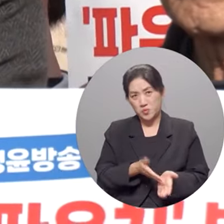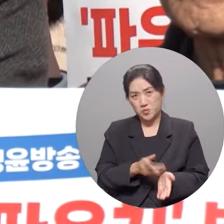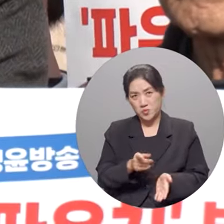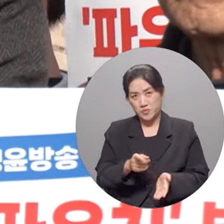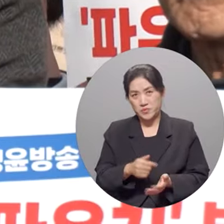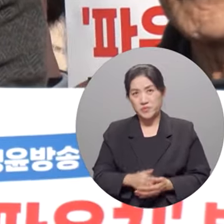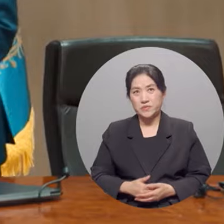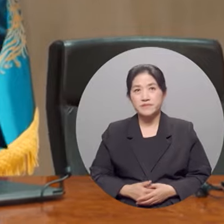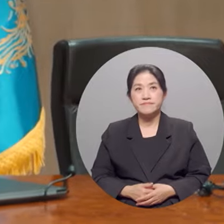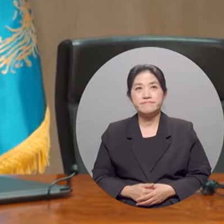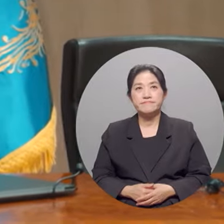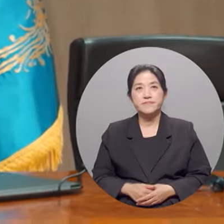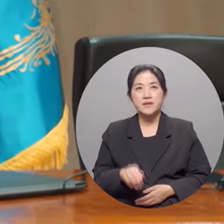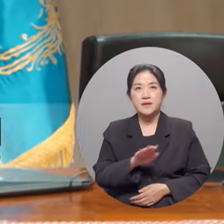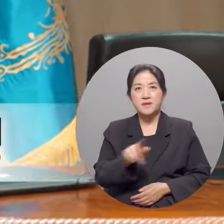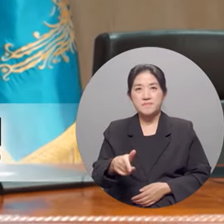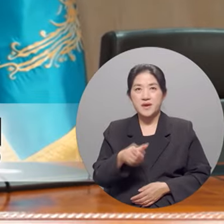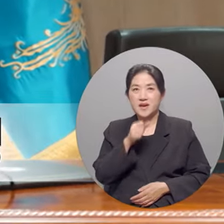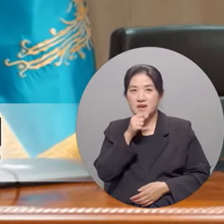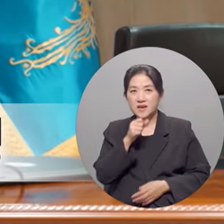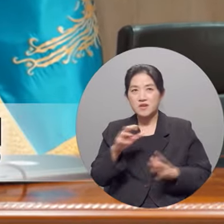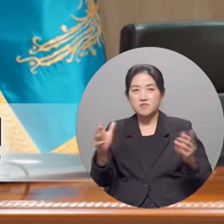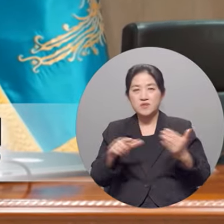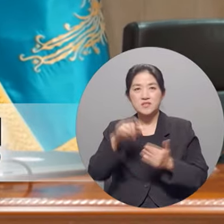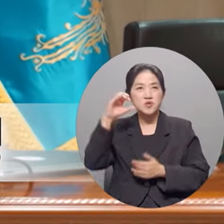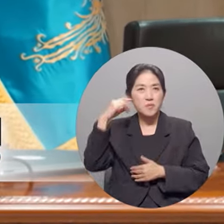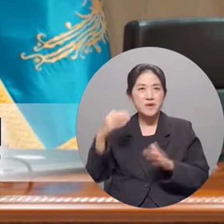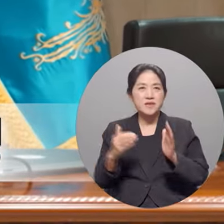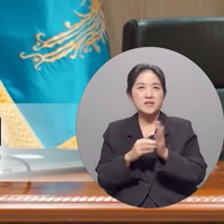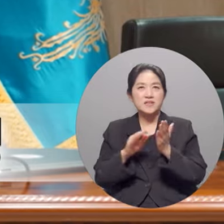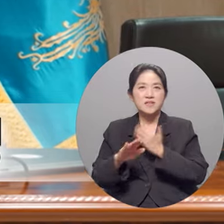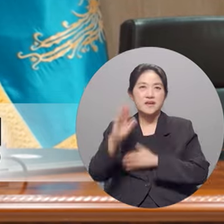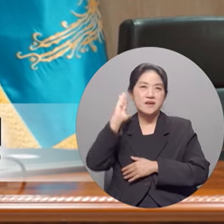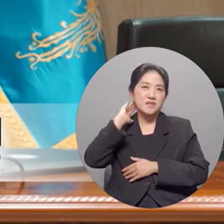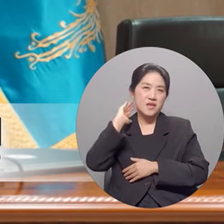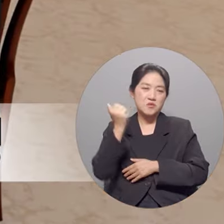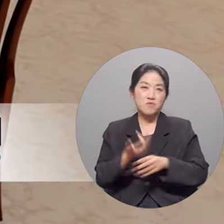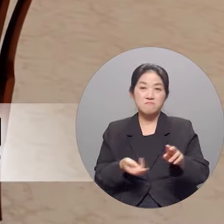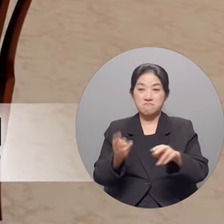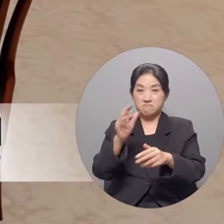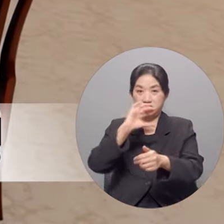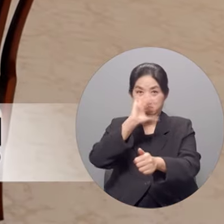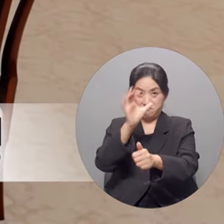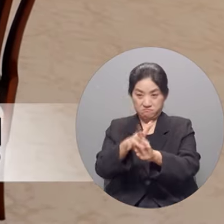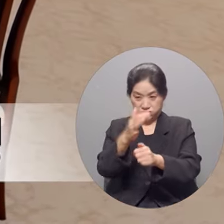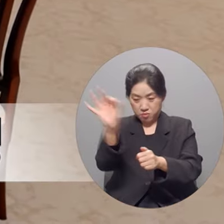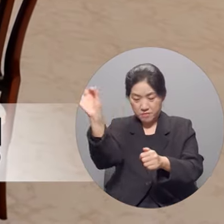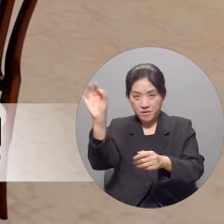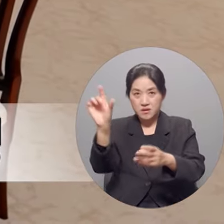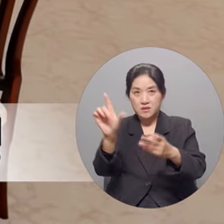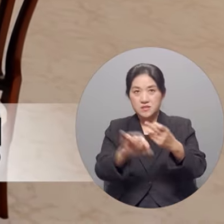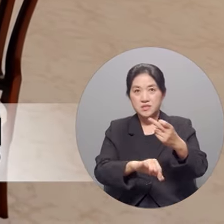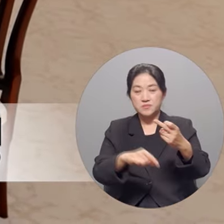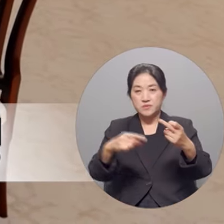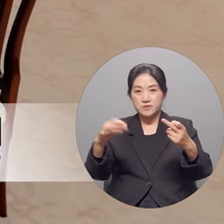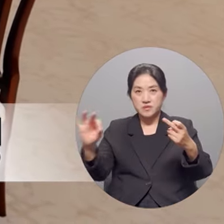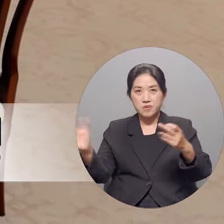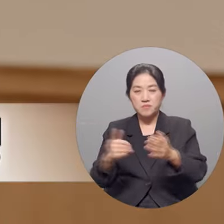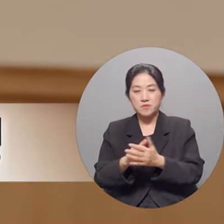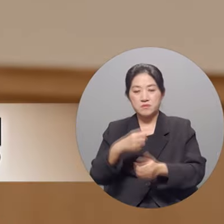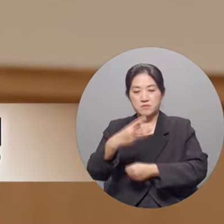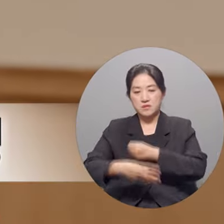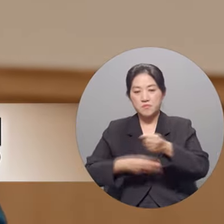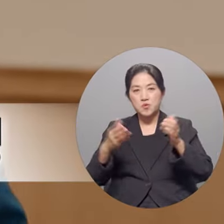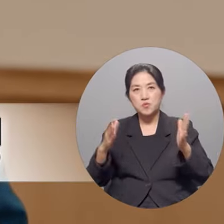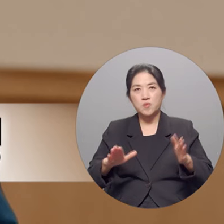허위입니다 박는 국회 인사청문회를 거친 뒤 대통령이 임명하면 오는 12월 10일부터 임기 3년에